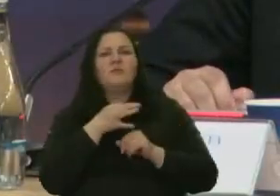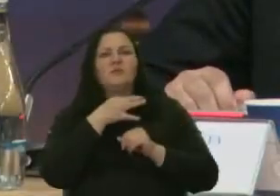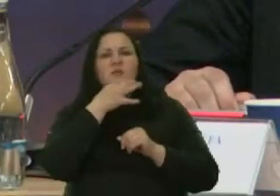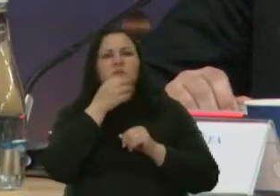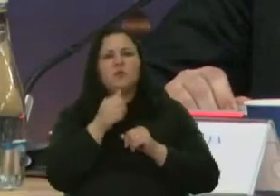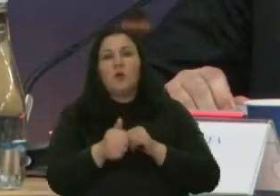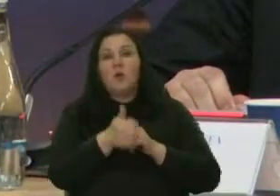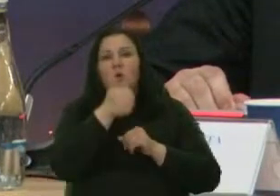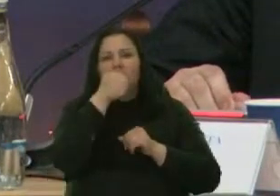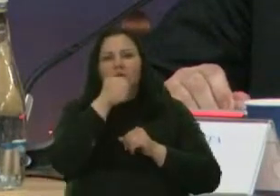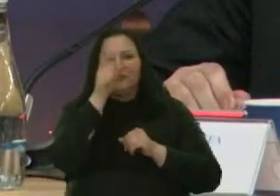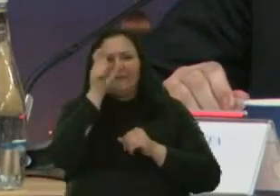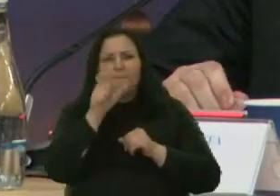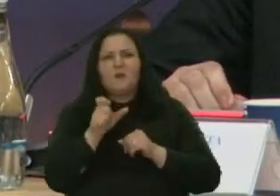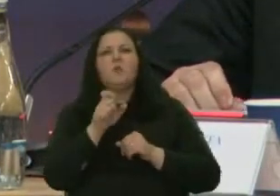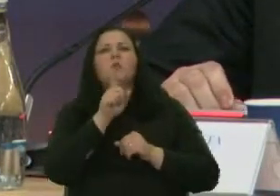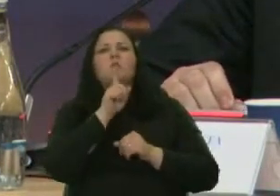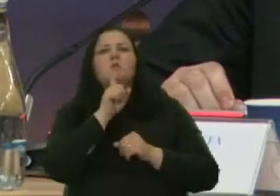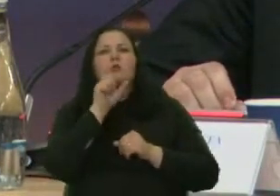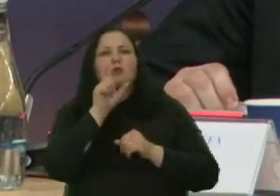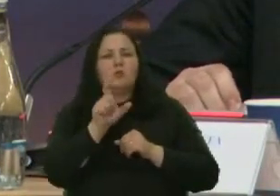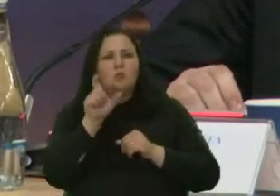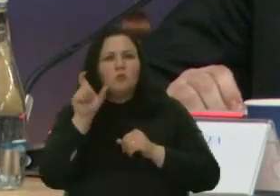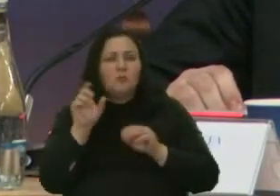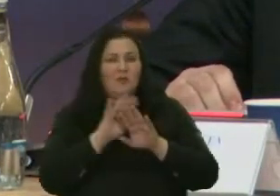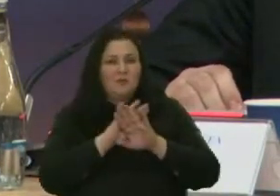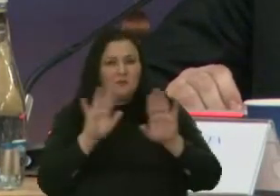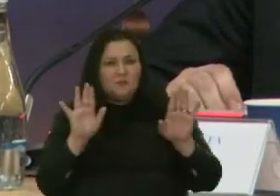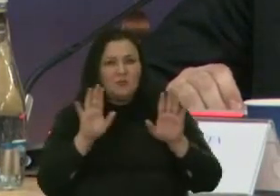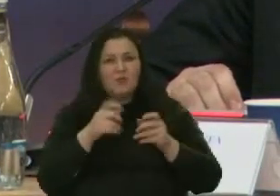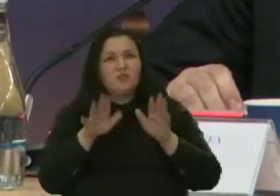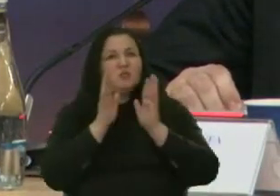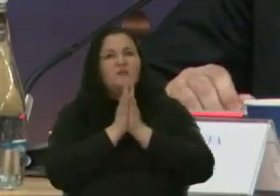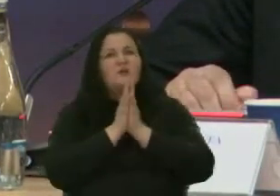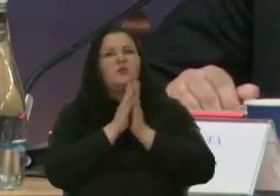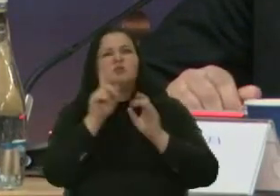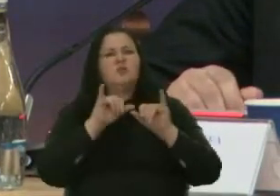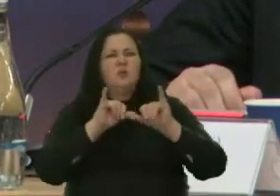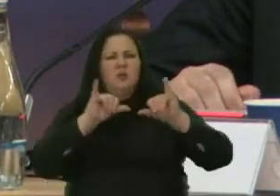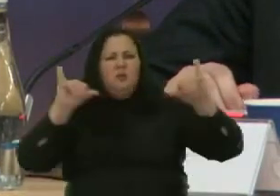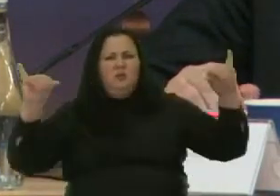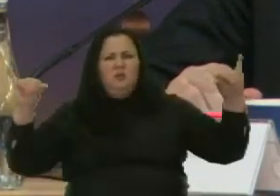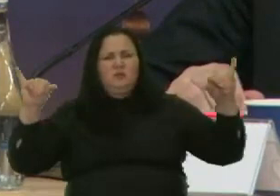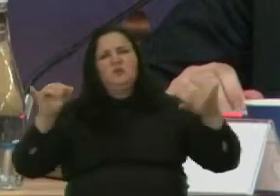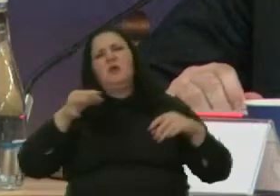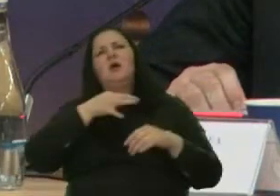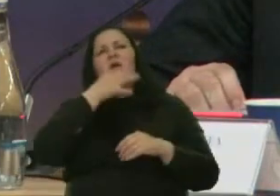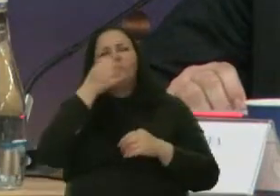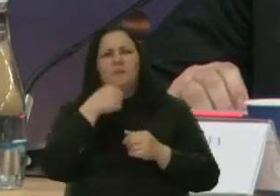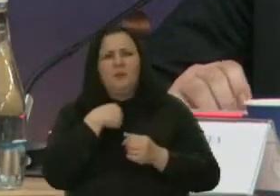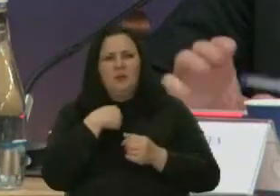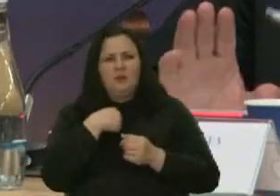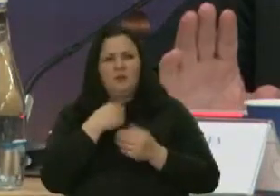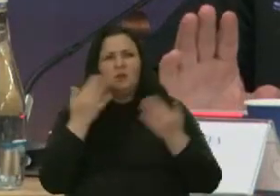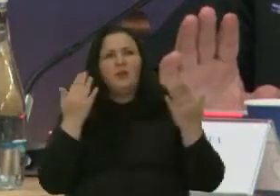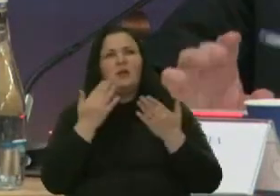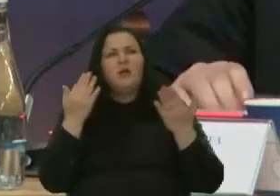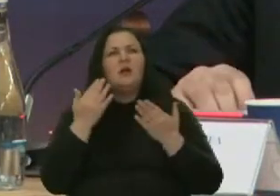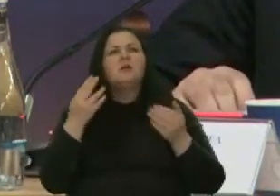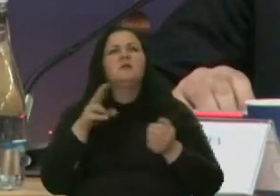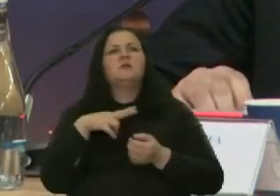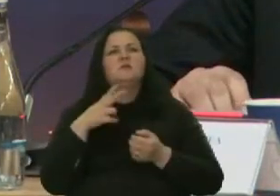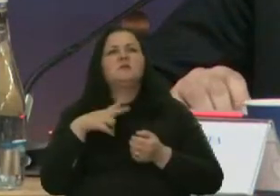o singură persoană cu nume și prenume Saca c ișvan și vă rog să nu mi extindeți afirmațiile mele care